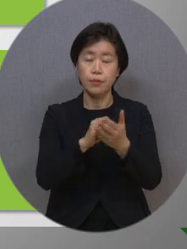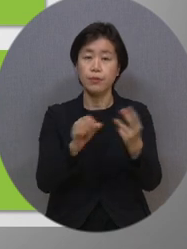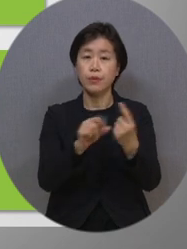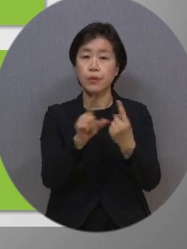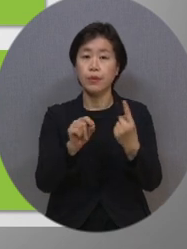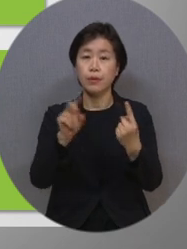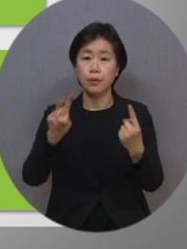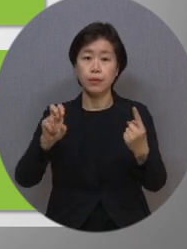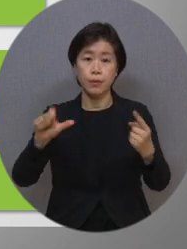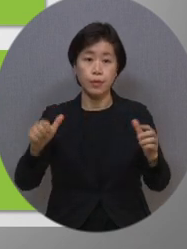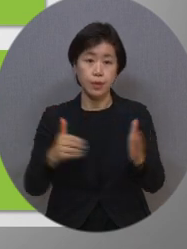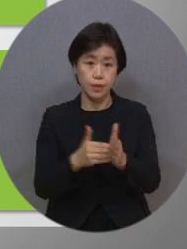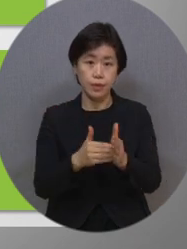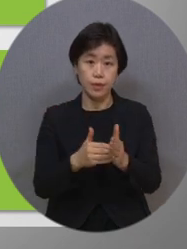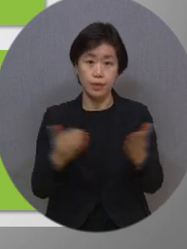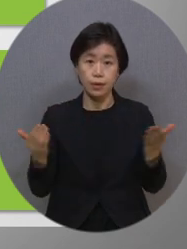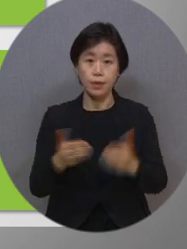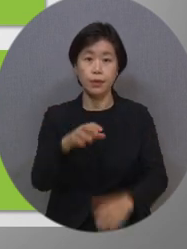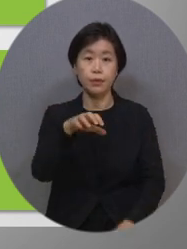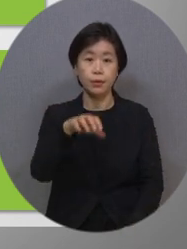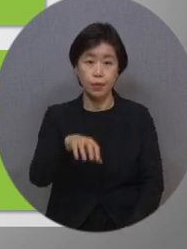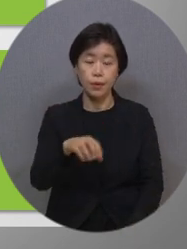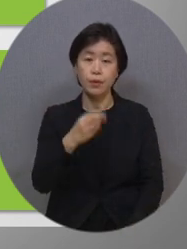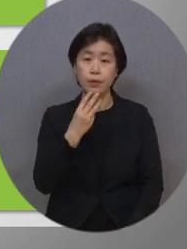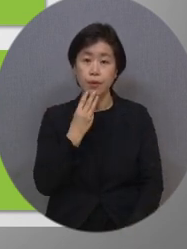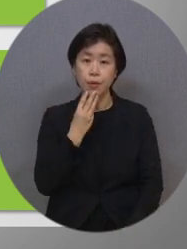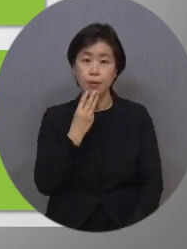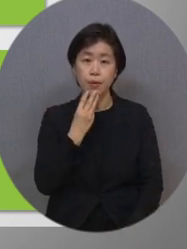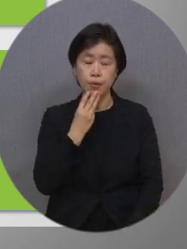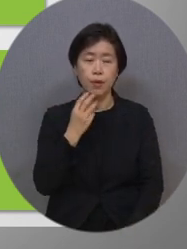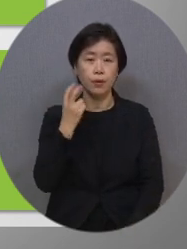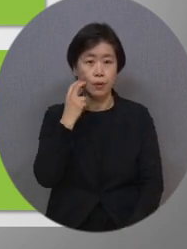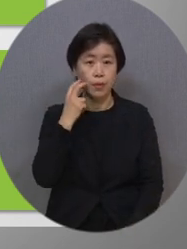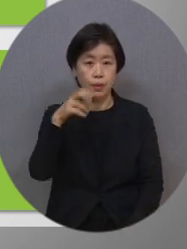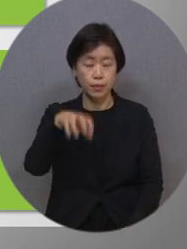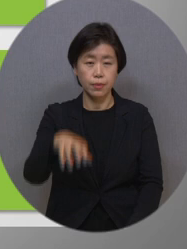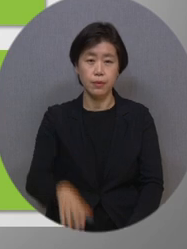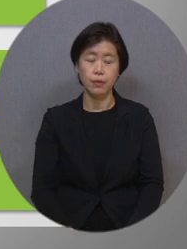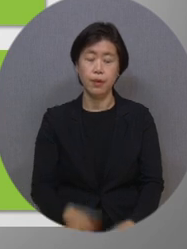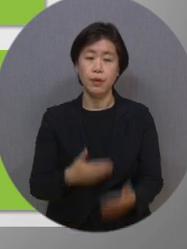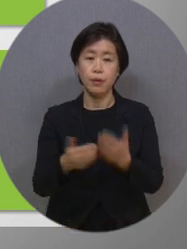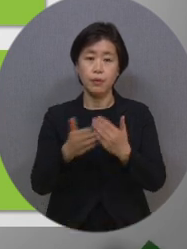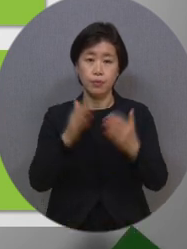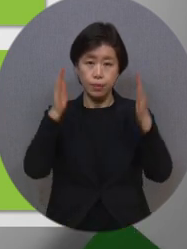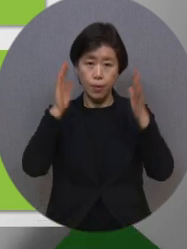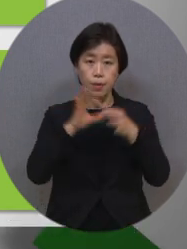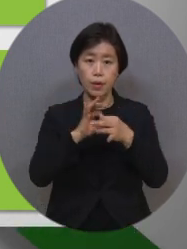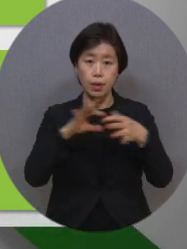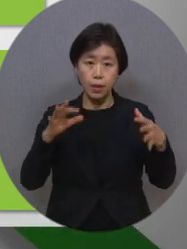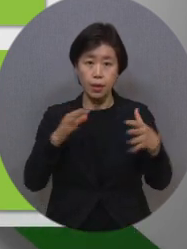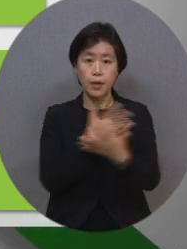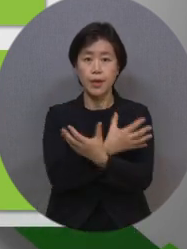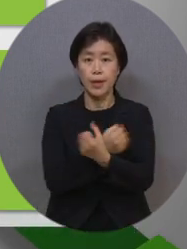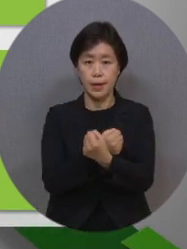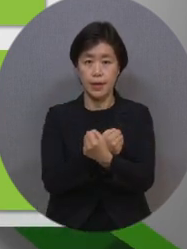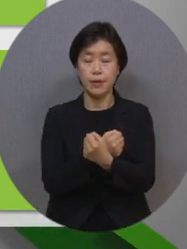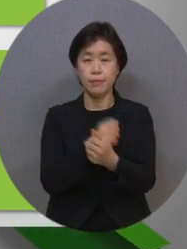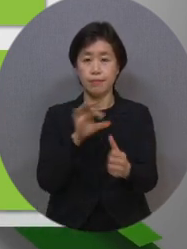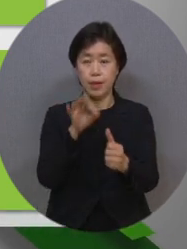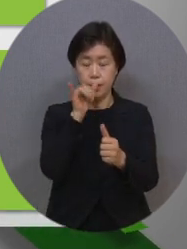25일까지며 근무지는 서울시 송파구입니다. 경력과 학력은 무관하며 계약직을